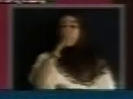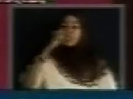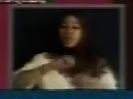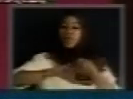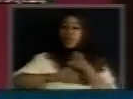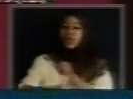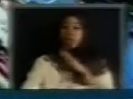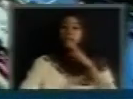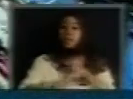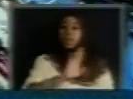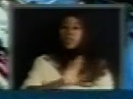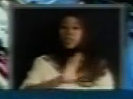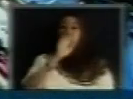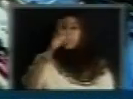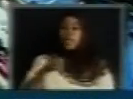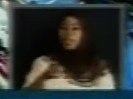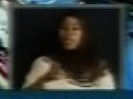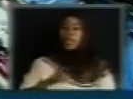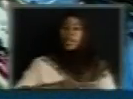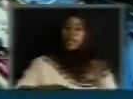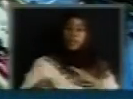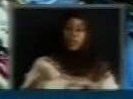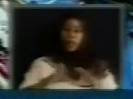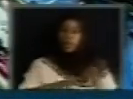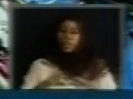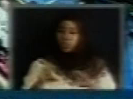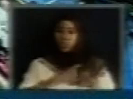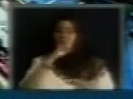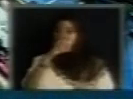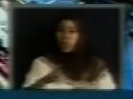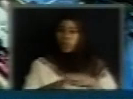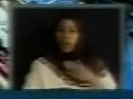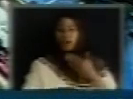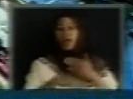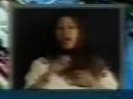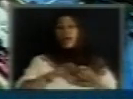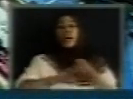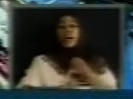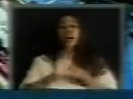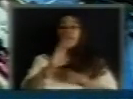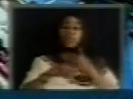kila alipomwomba rafiki yake amefanya, amejenga nyumba nzuri, rafiki yake anamwambia ah, lakini rangi haukuweka vizuri.